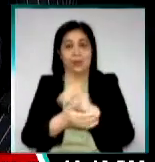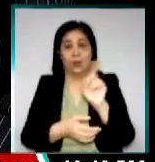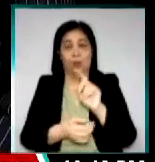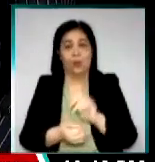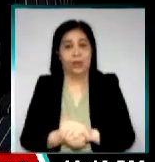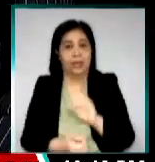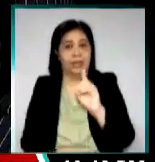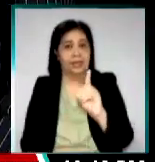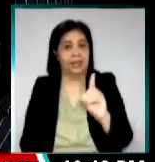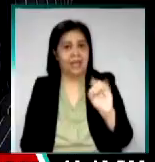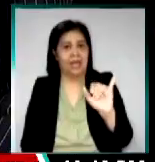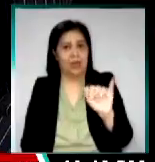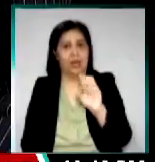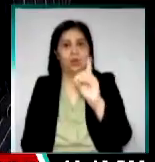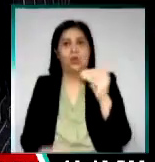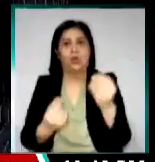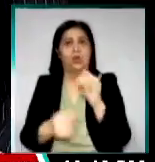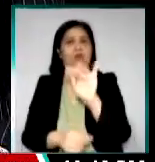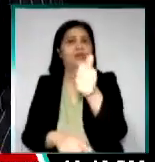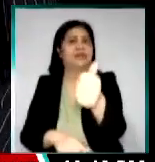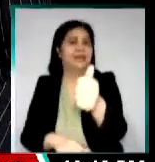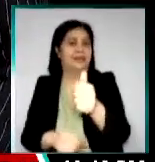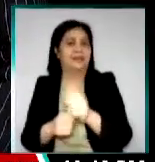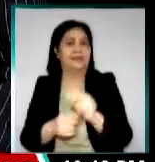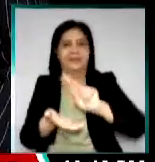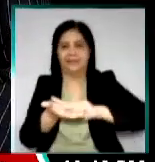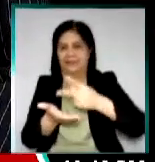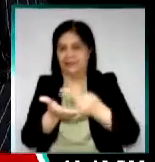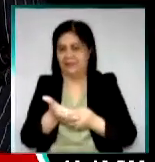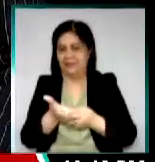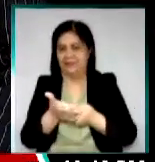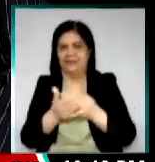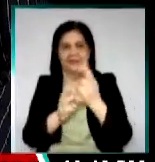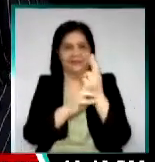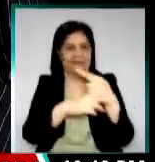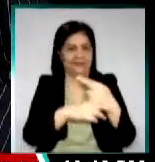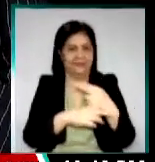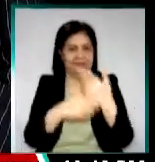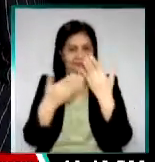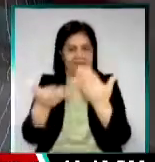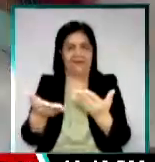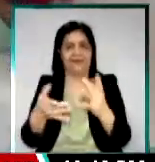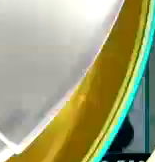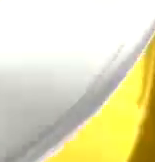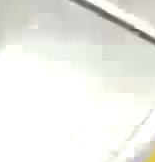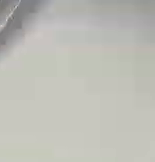o do-it-yourself kitchen makeover. Silipin yan sa report ni Leigh Alves.